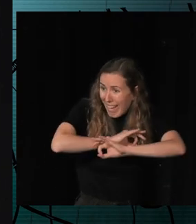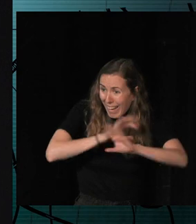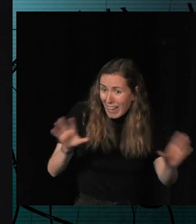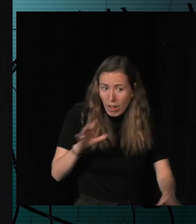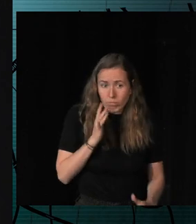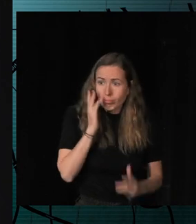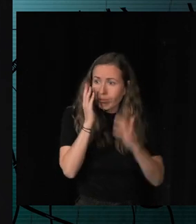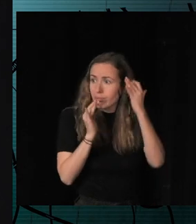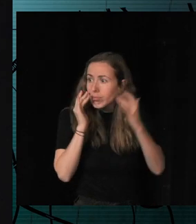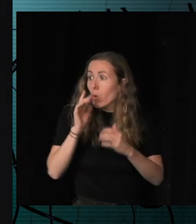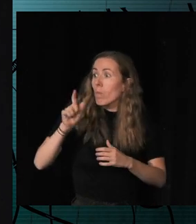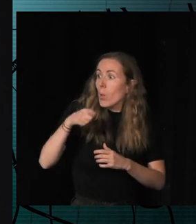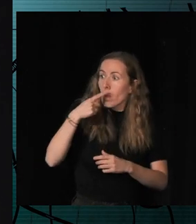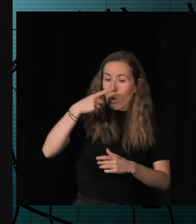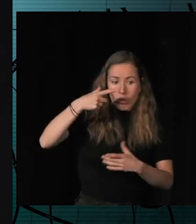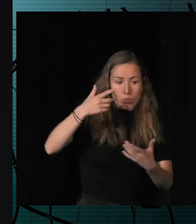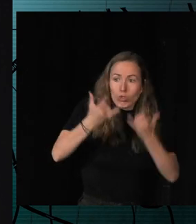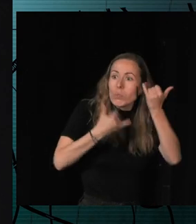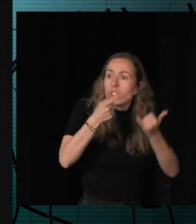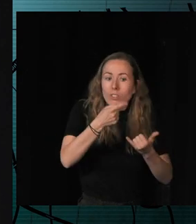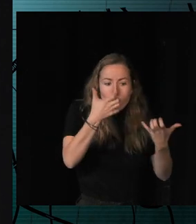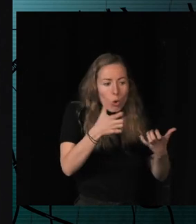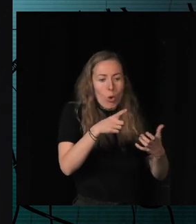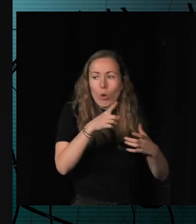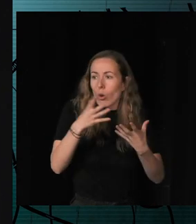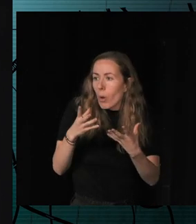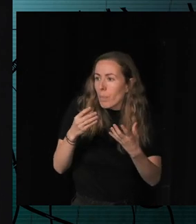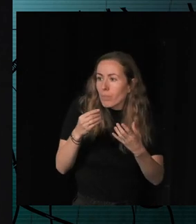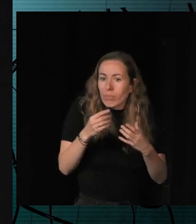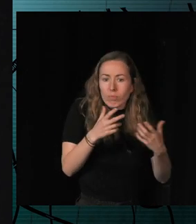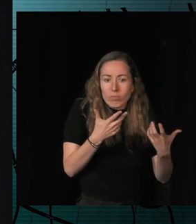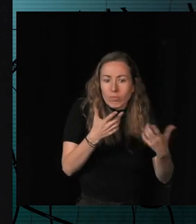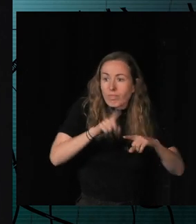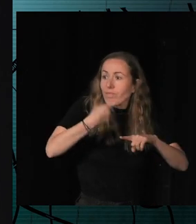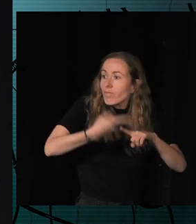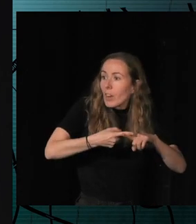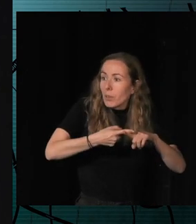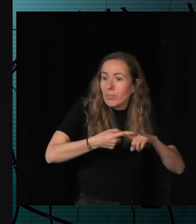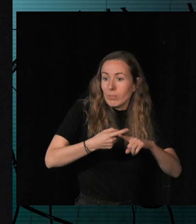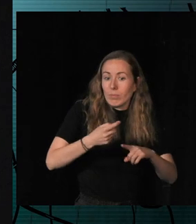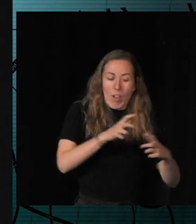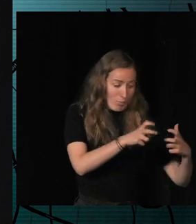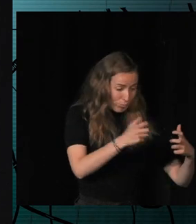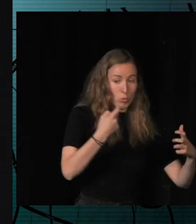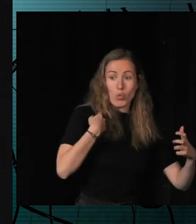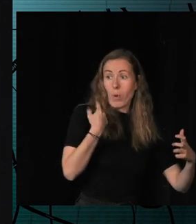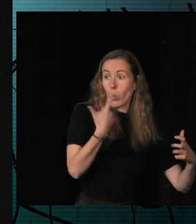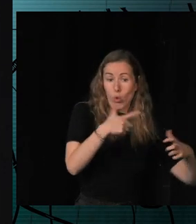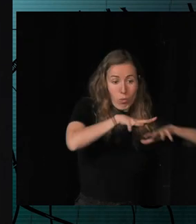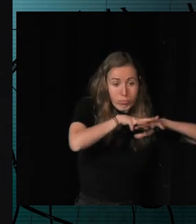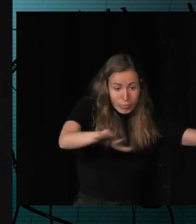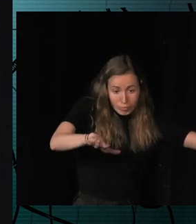qu'à l'origine j'imagine qu'ils avaient essayé de caler l'idée d'une sortie à peu près en même temps que le remake du 2 donc il pour fin